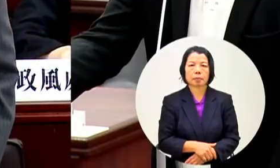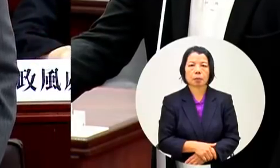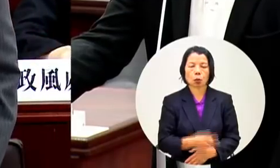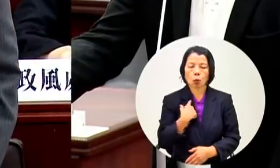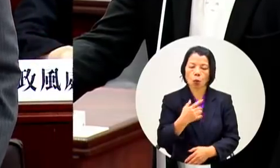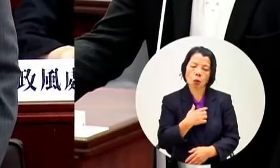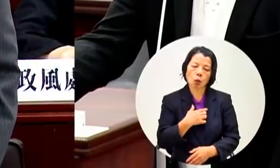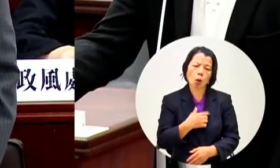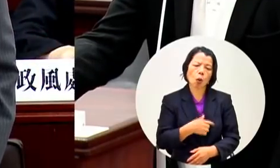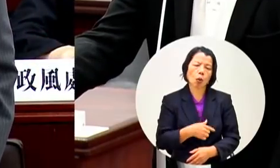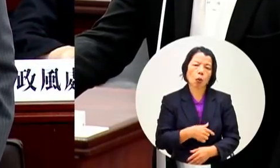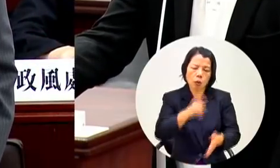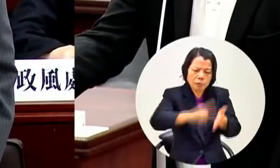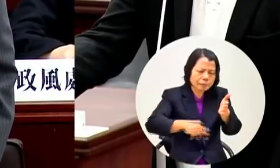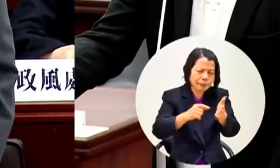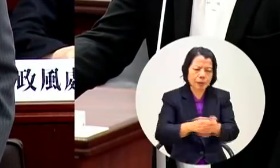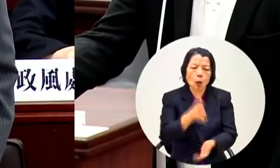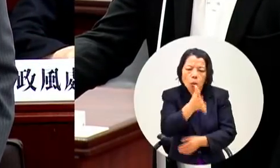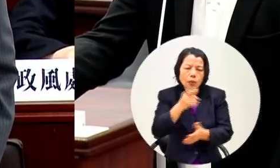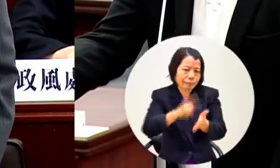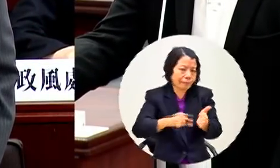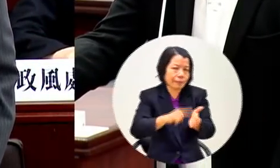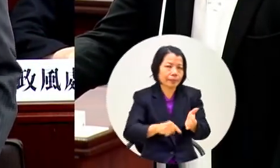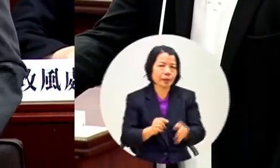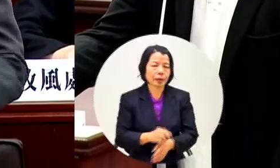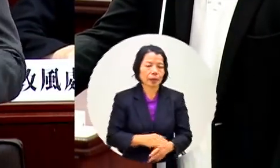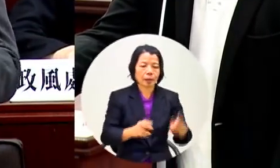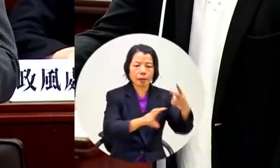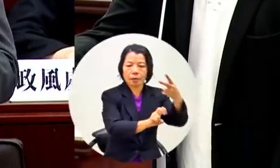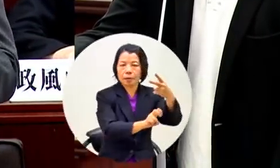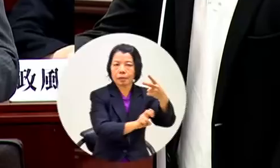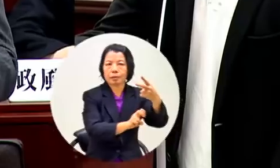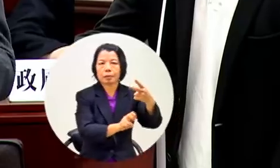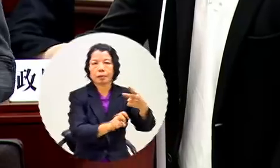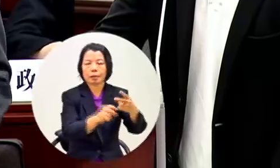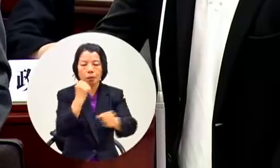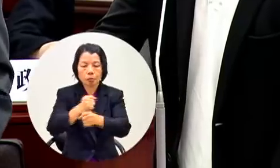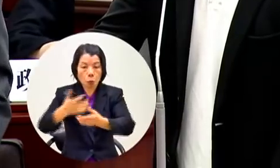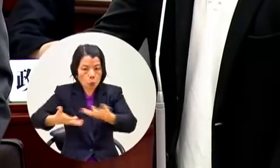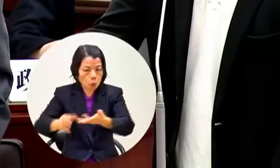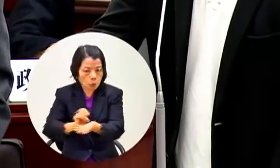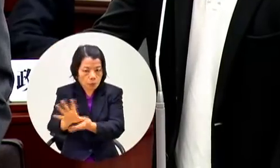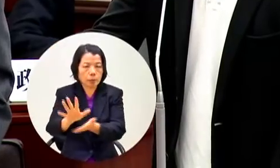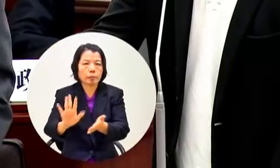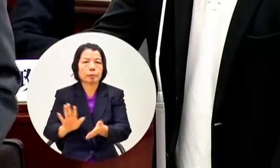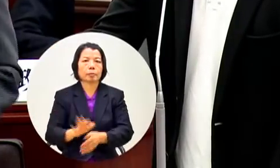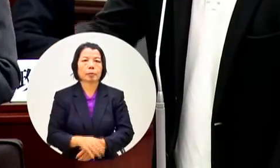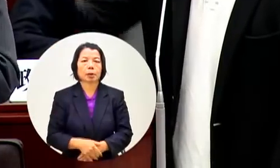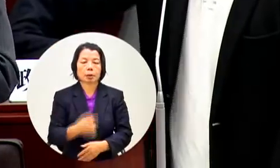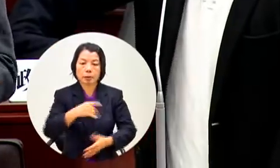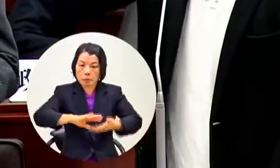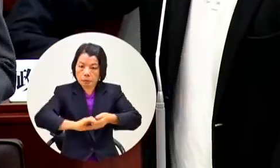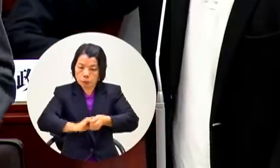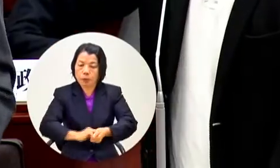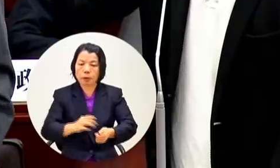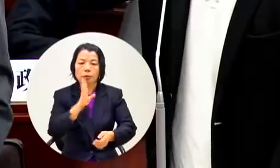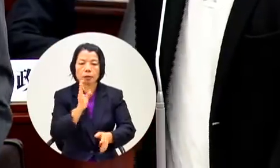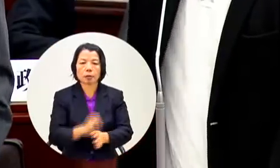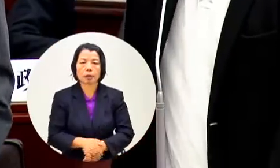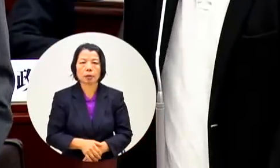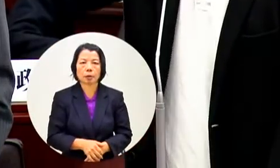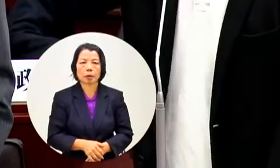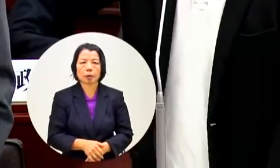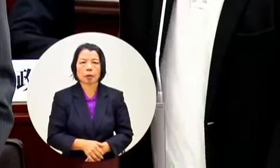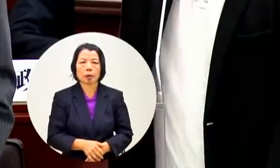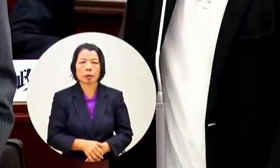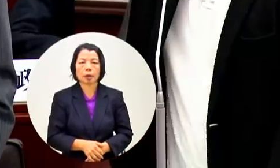我们是从2月20号有做业务报告，当时定调就是五场公听说明会，所以说我们后二月。 我的问题就